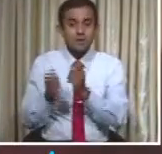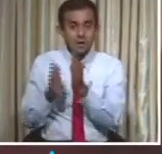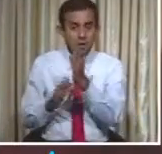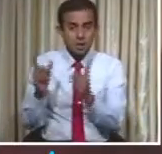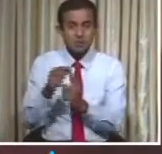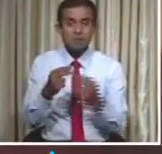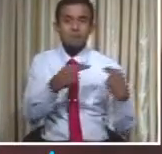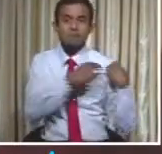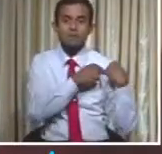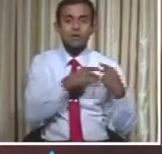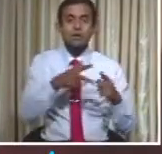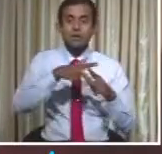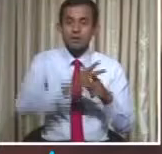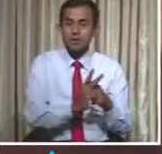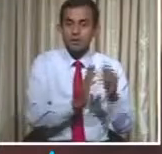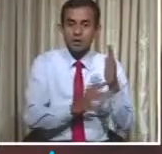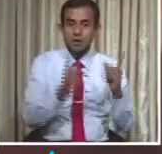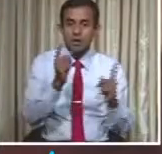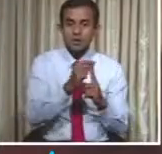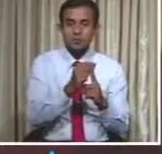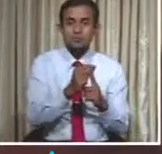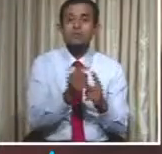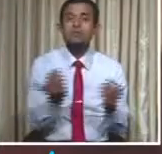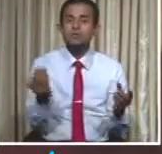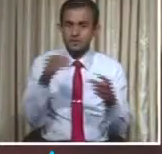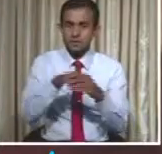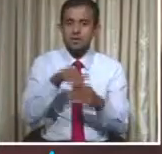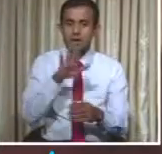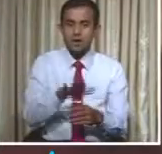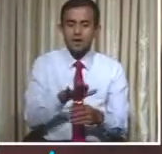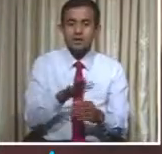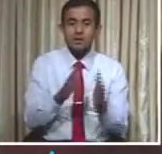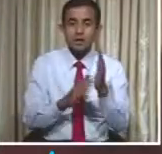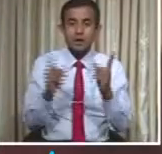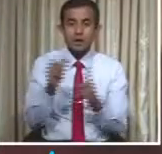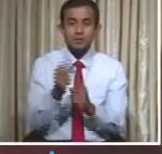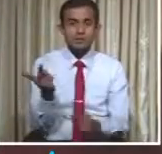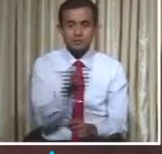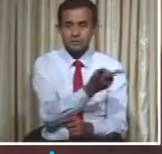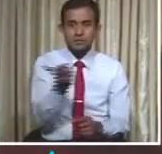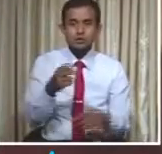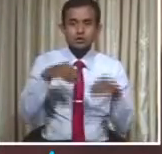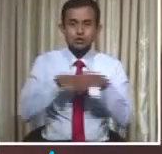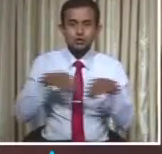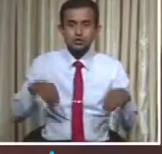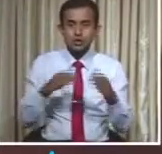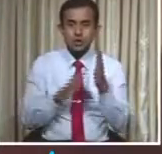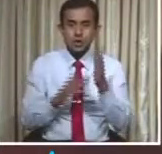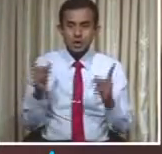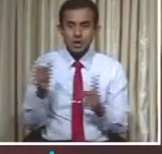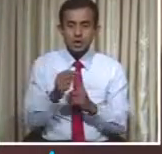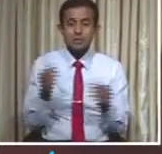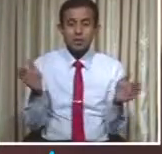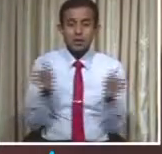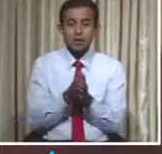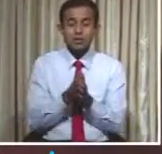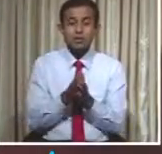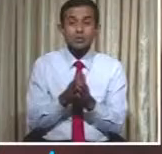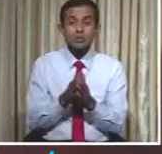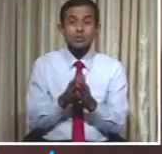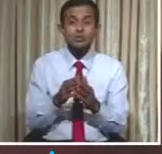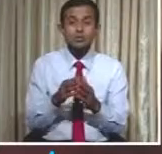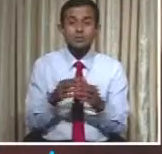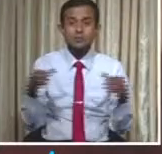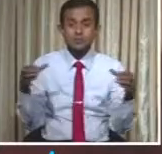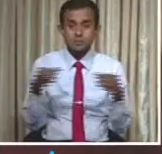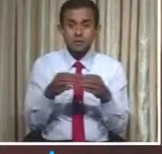वक्की कर्मांत मात्यांश एक दायक अत्यो मे अमात्यांश देखम कृषिकर्म अमात्यांश अतुल अनुकूत समोदानिक